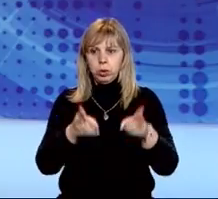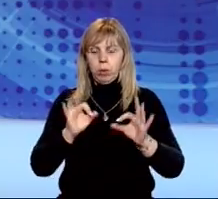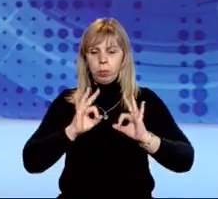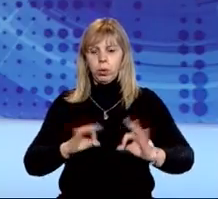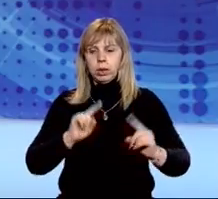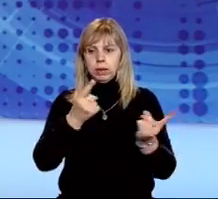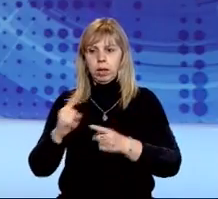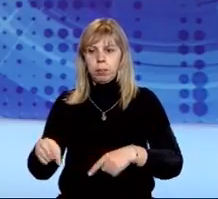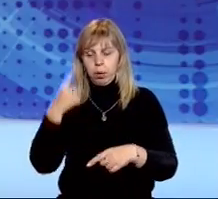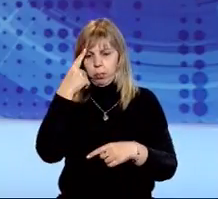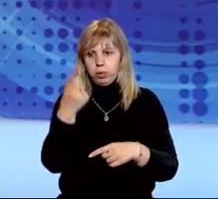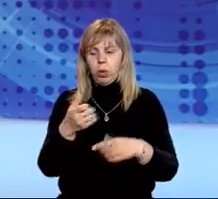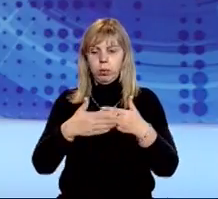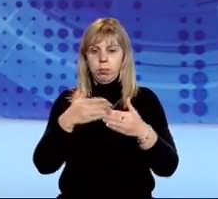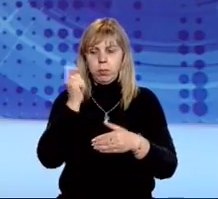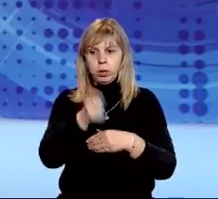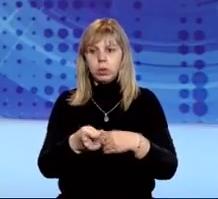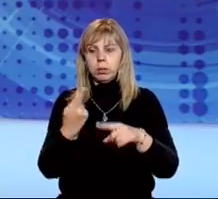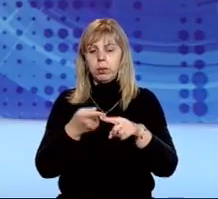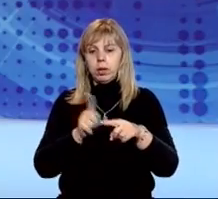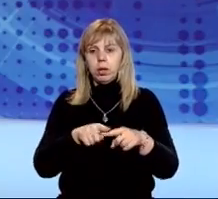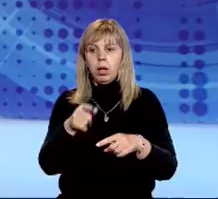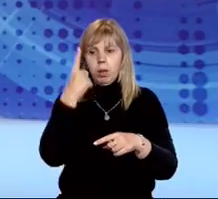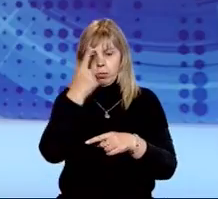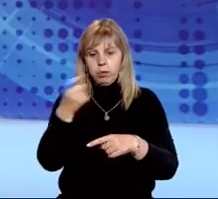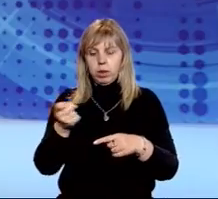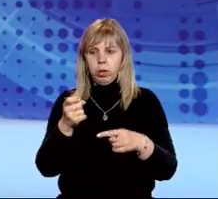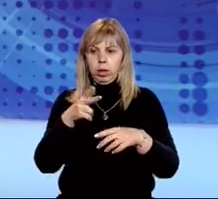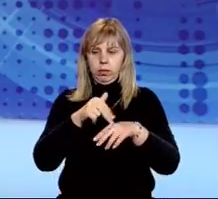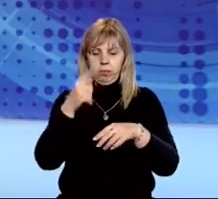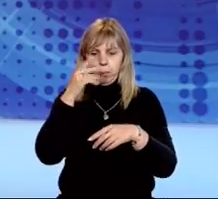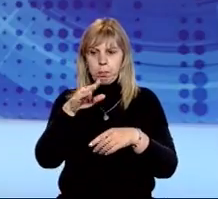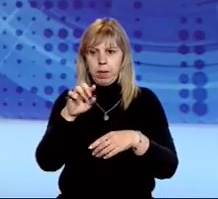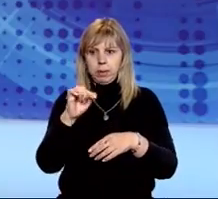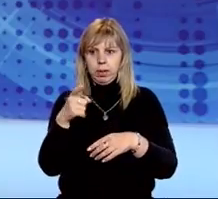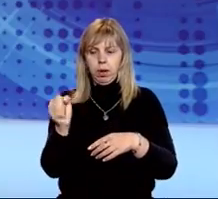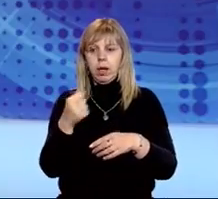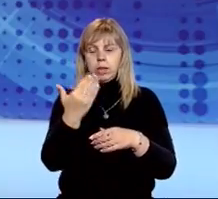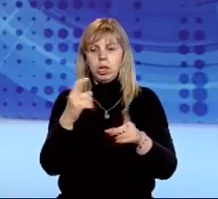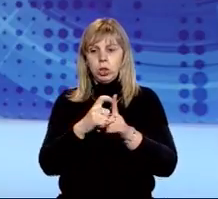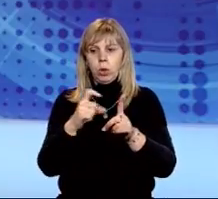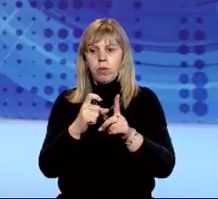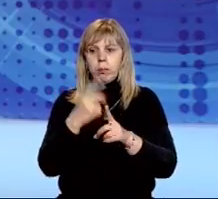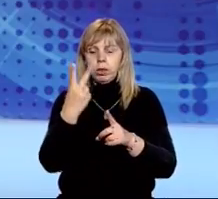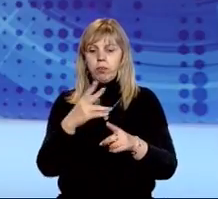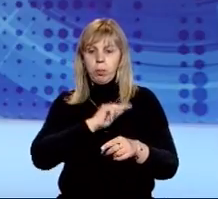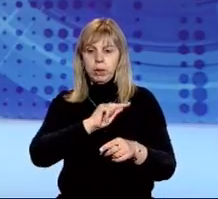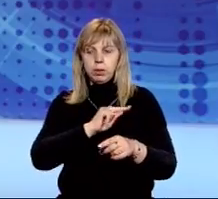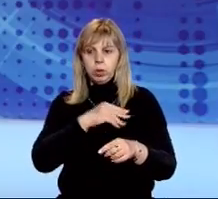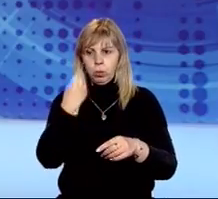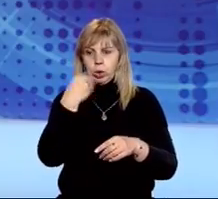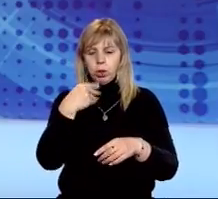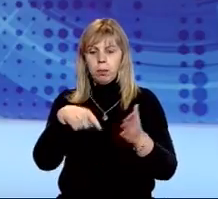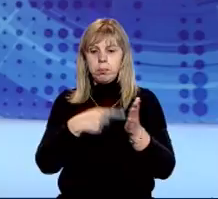прокуратура Закарпаття повідомила про підозру. Про це сьогодні повідомила речниця відомства Марина Базега. За її словами, двоє працівників